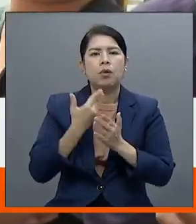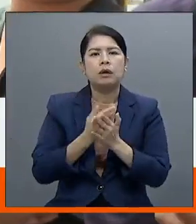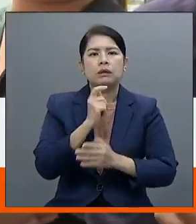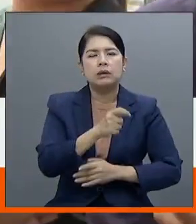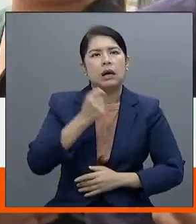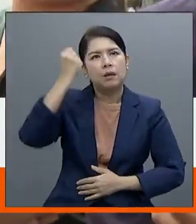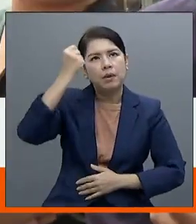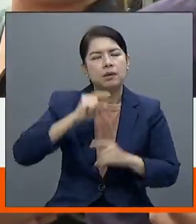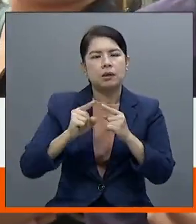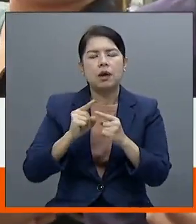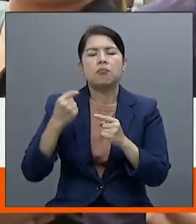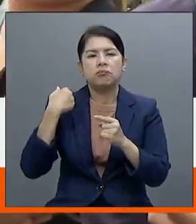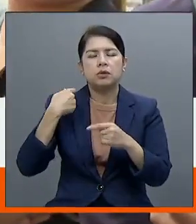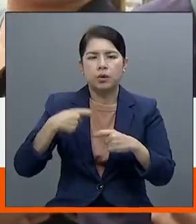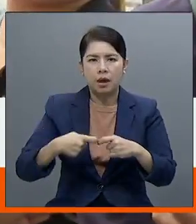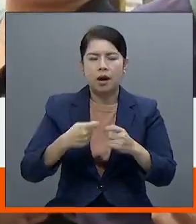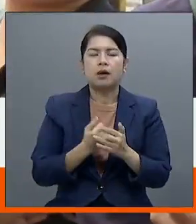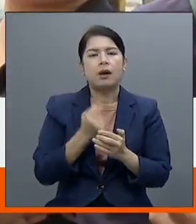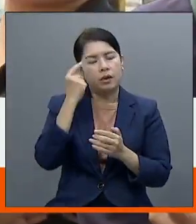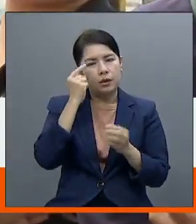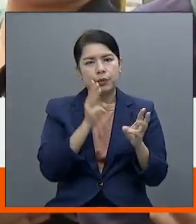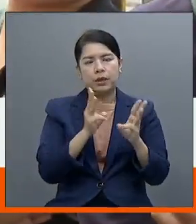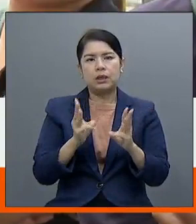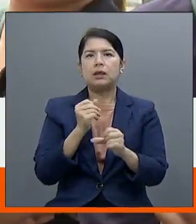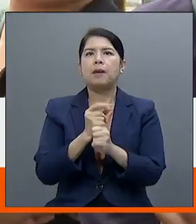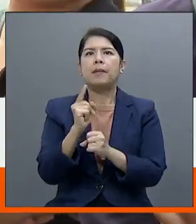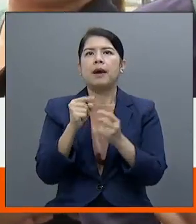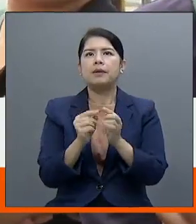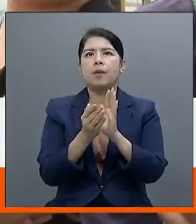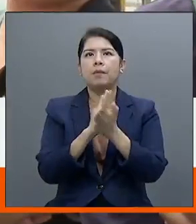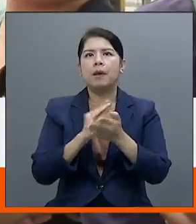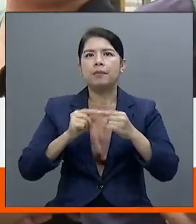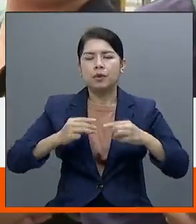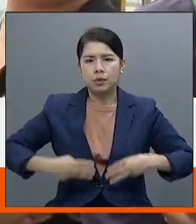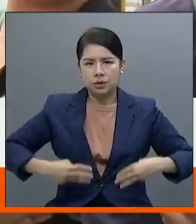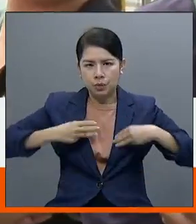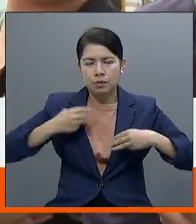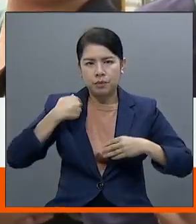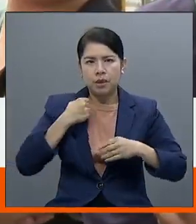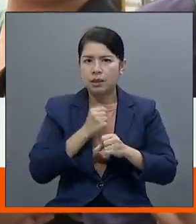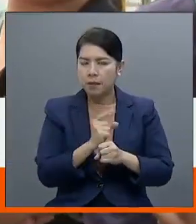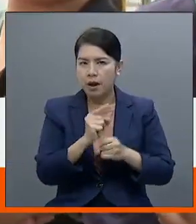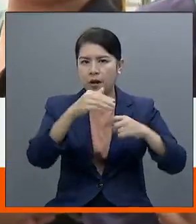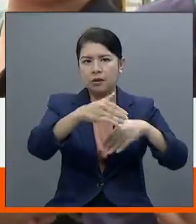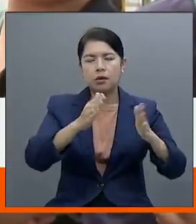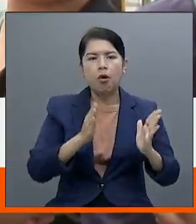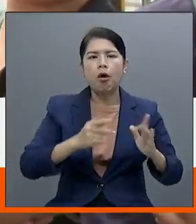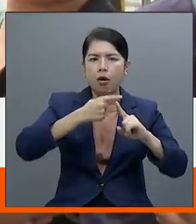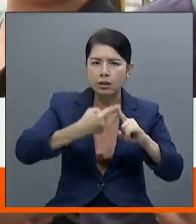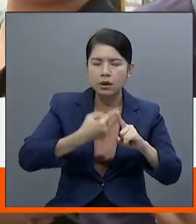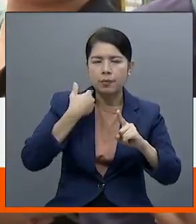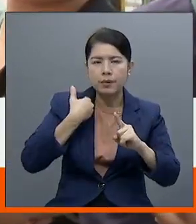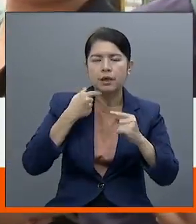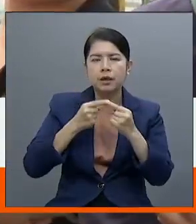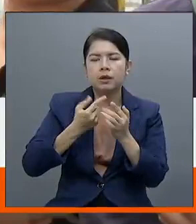งกรุงเทพแล้วเราทำไงเราพัฒนาคุณภาพชีวิตกันไม่ได้อะอาจจะเป็นในแง่ของห้องเช่าราคาถูกได้ไหมอันนี้ก็มีรวบรวมพื้นฐานห้